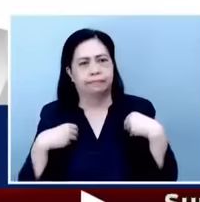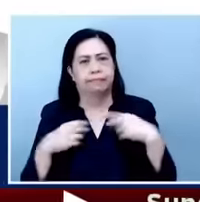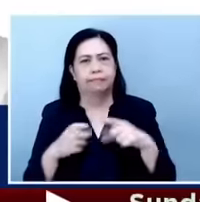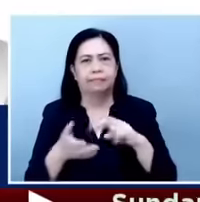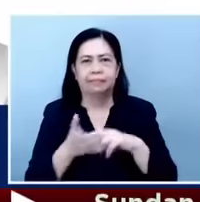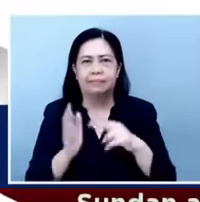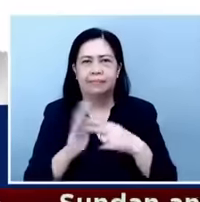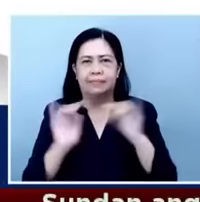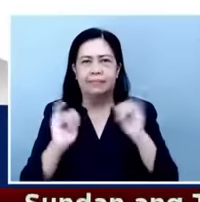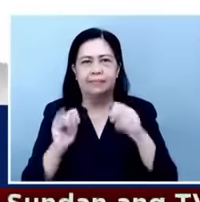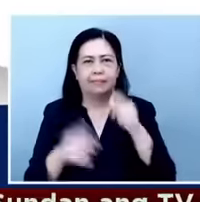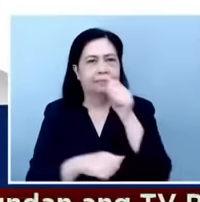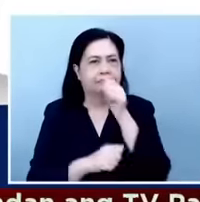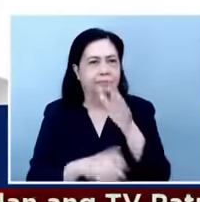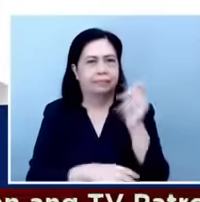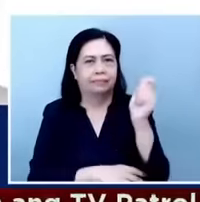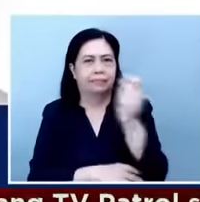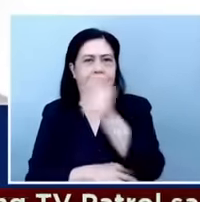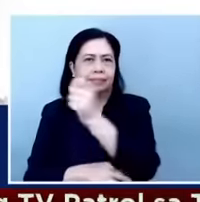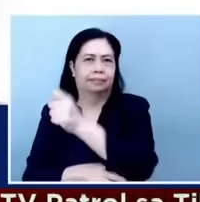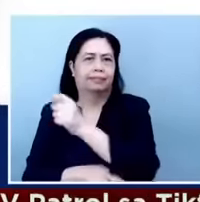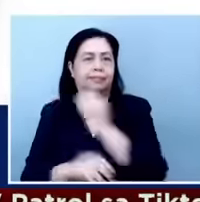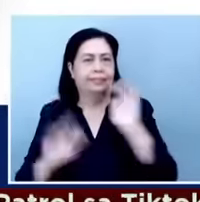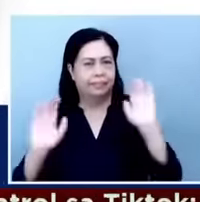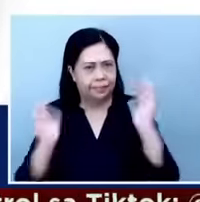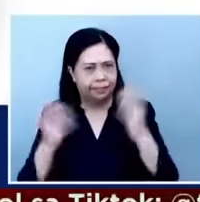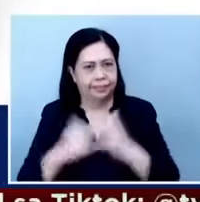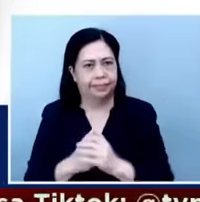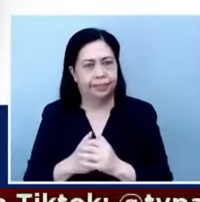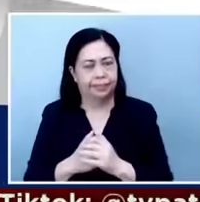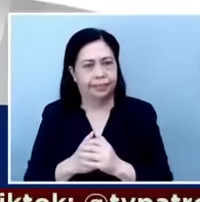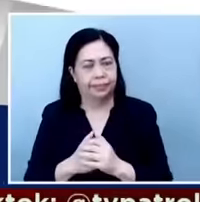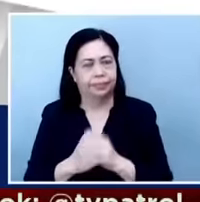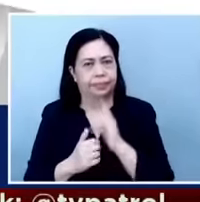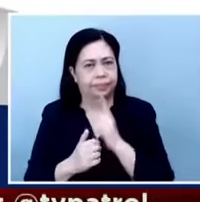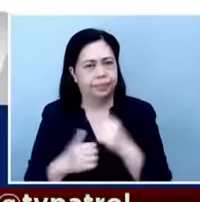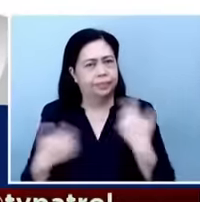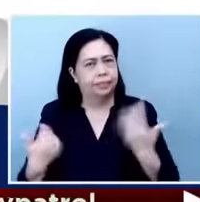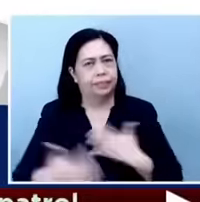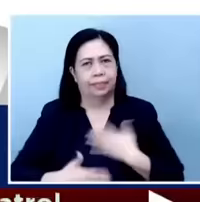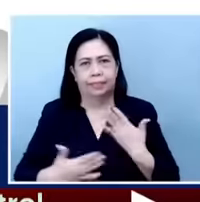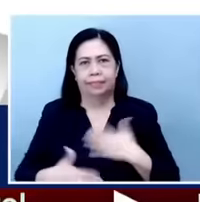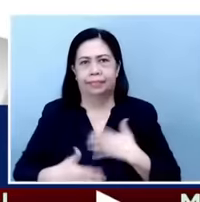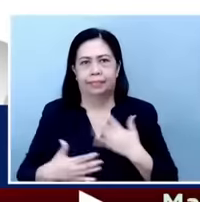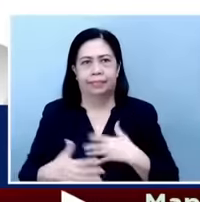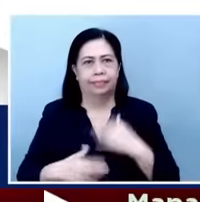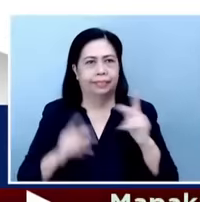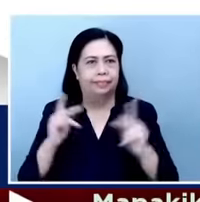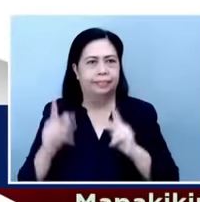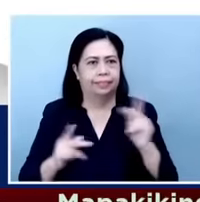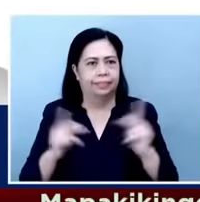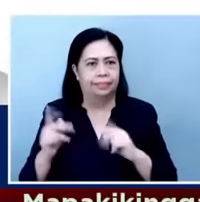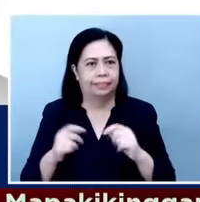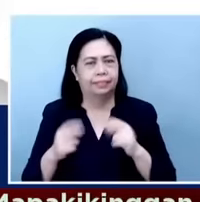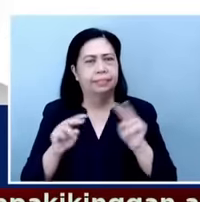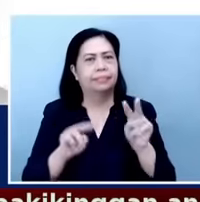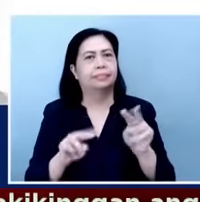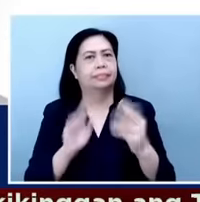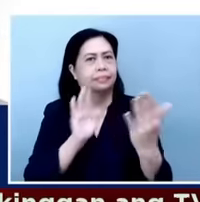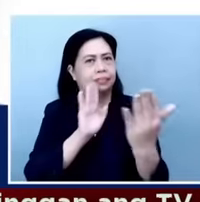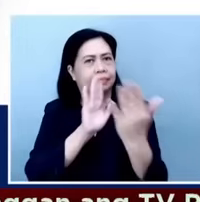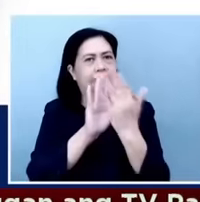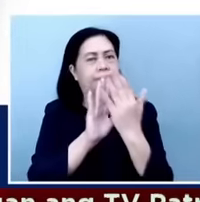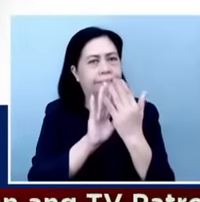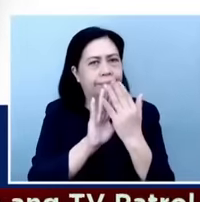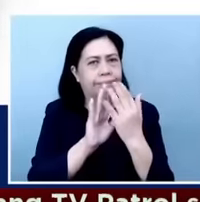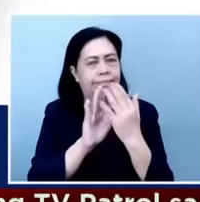tila pagbebendisyon. Hindi maitatago ang tuwa ng mga deboto na nakita ng malapitan ang